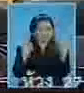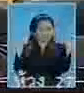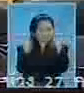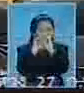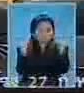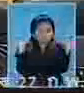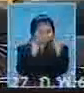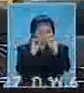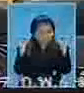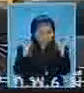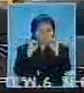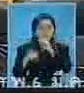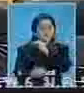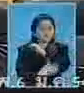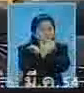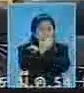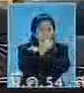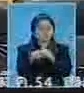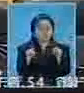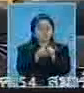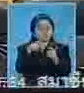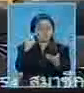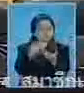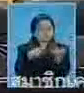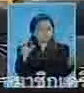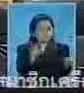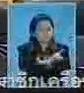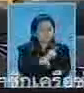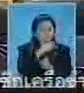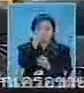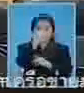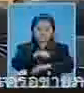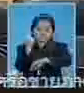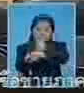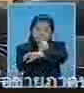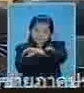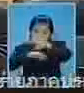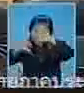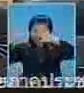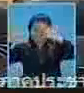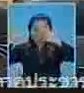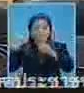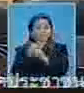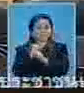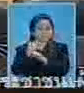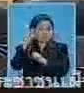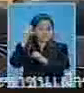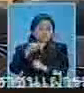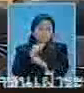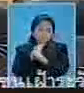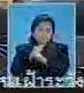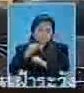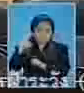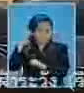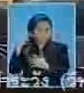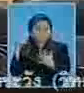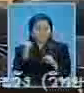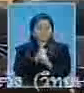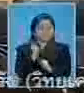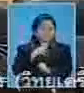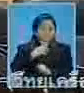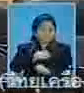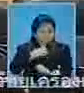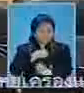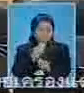ยมีโอกาสได้เป็นผู้ประกันตนมีบำเหน็จบำนาญไม่ได้เป็นข้าราชการไม่ได้เป็นลูกจ้างบริษัทที่จะออม